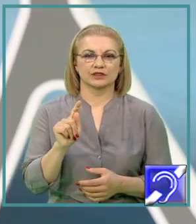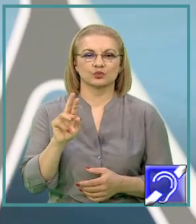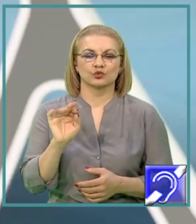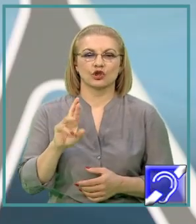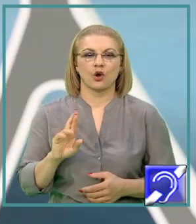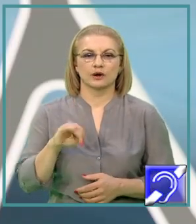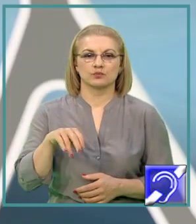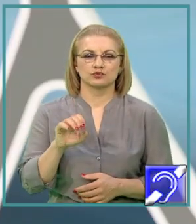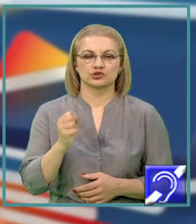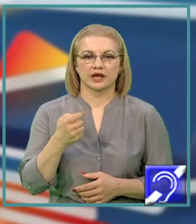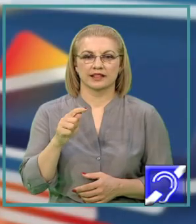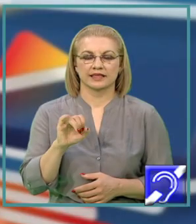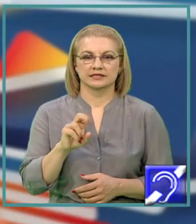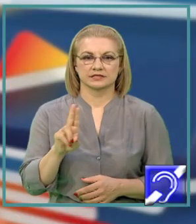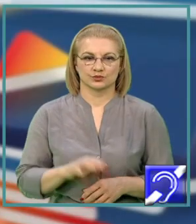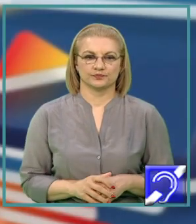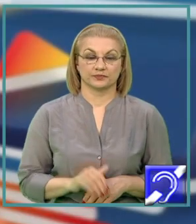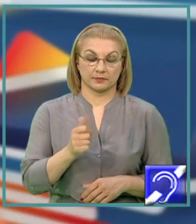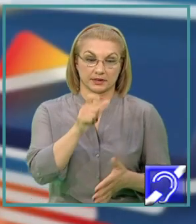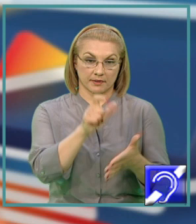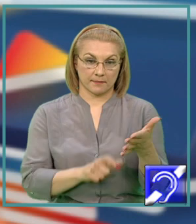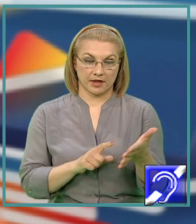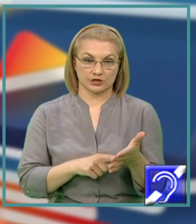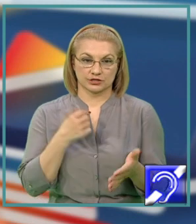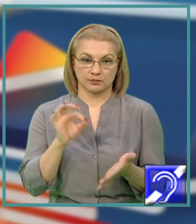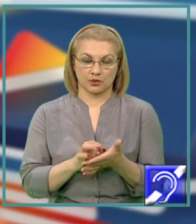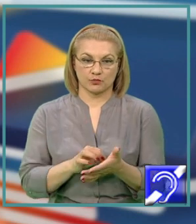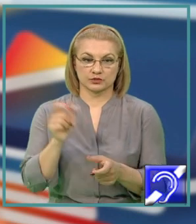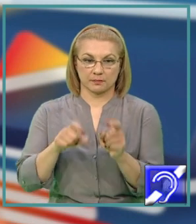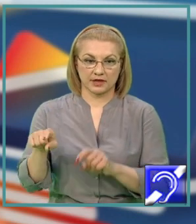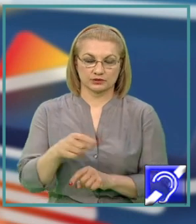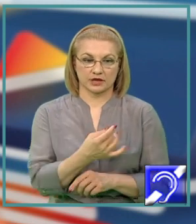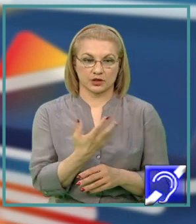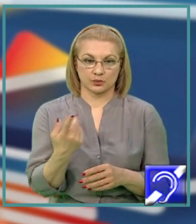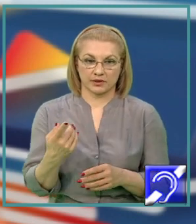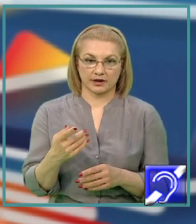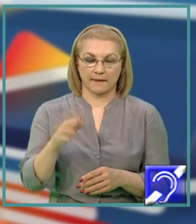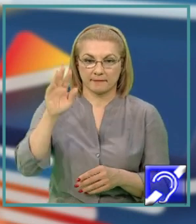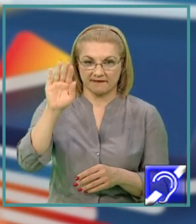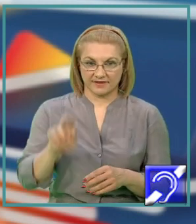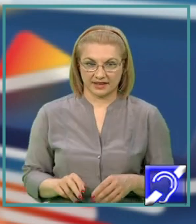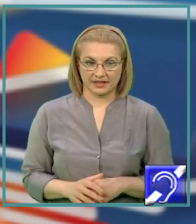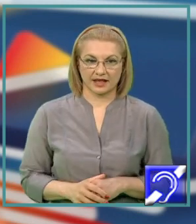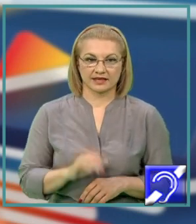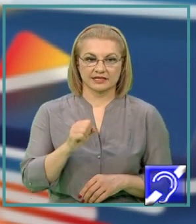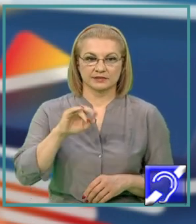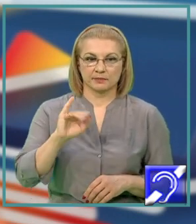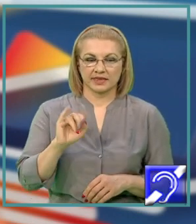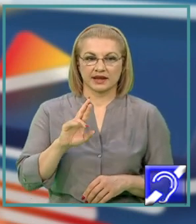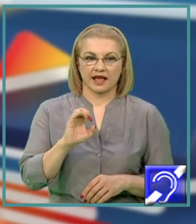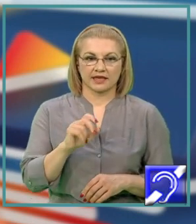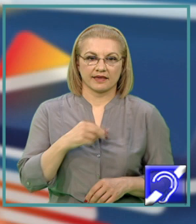prima pagină urmează, sunt propuse personajele numerate pe verticală. Spirache, funcționar